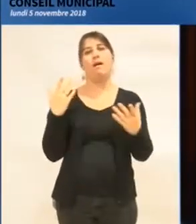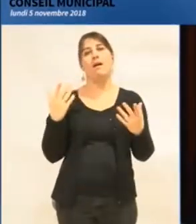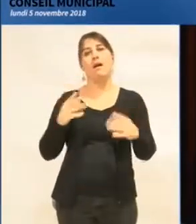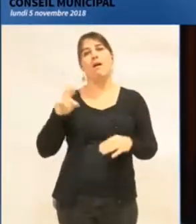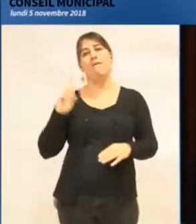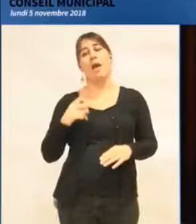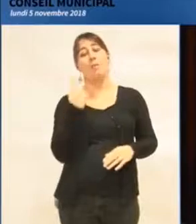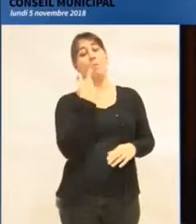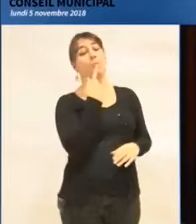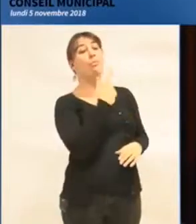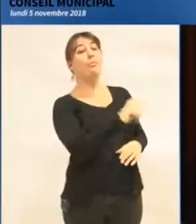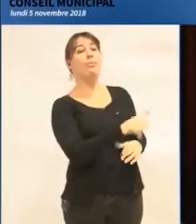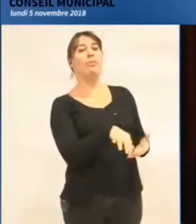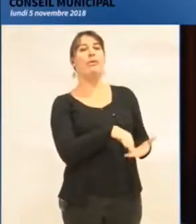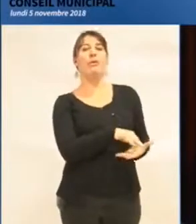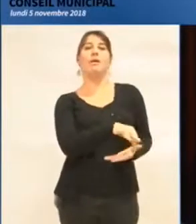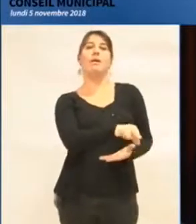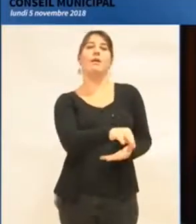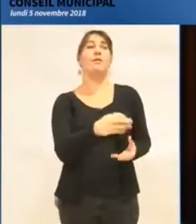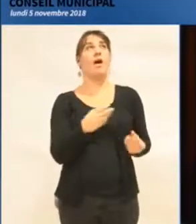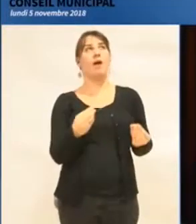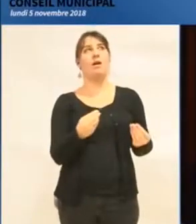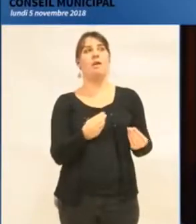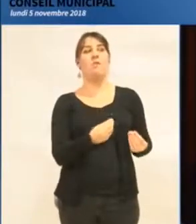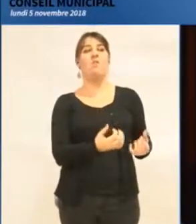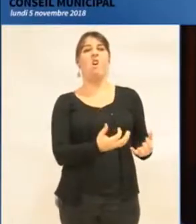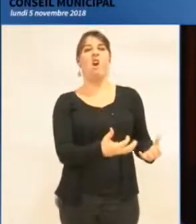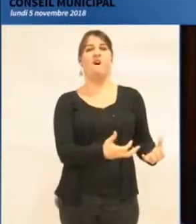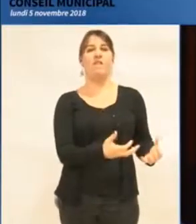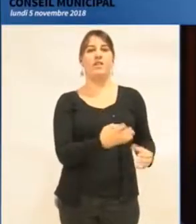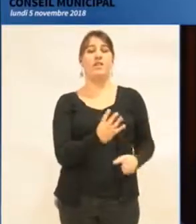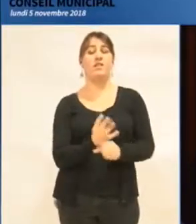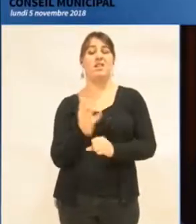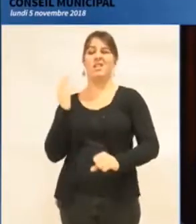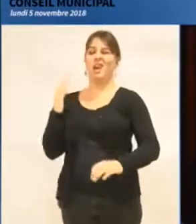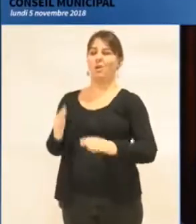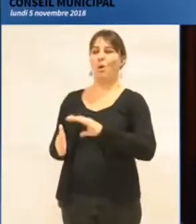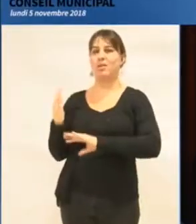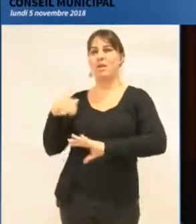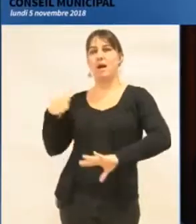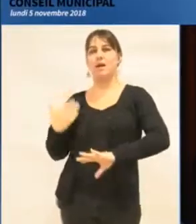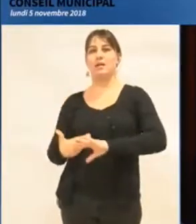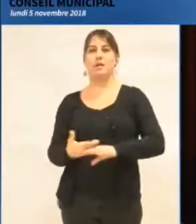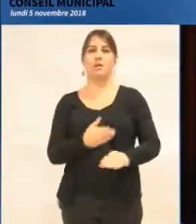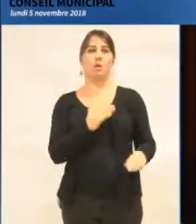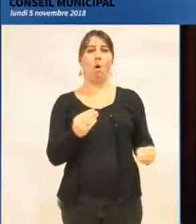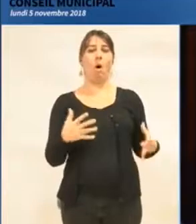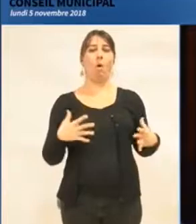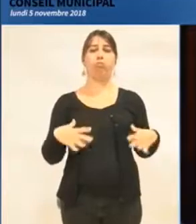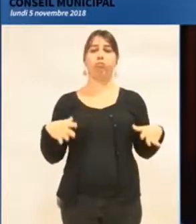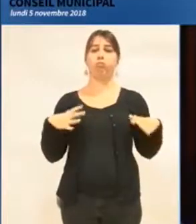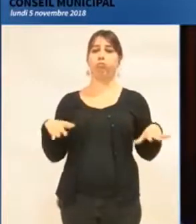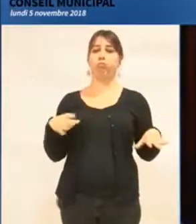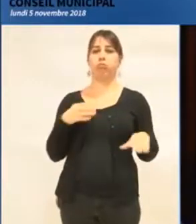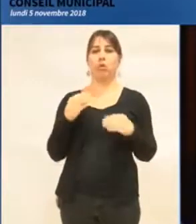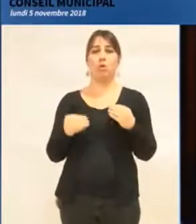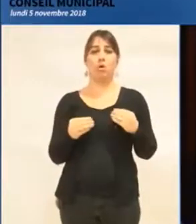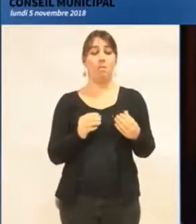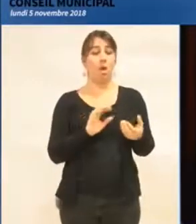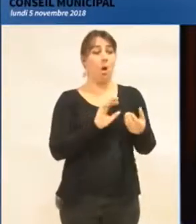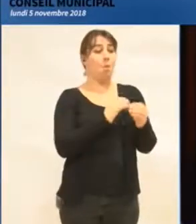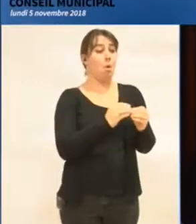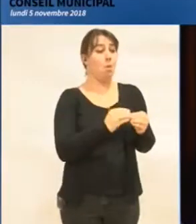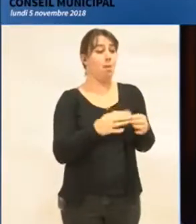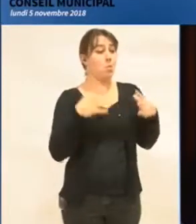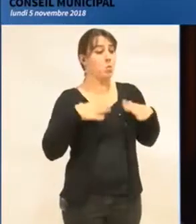le vôtre, ou du moins une tentation qui a été la vôtre depuis plus de 4 ans, c'est-à-dire celui de la défausse ou de la patate chaude, cela